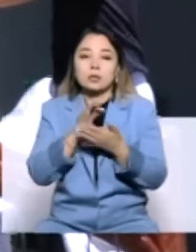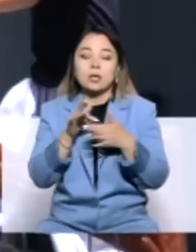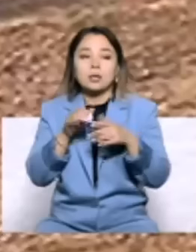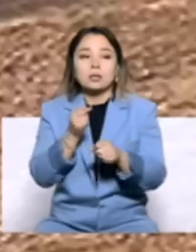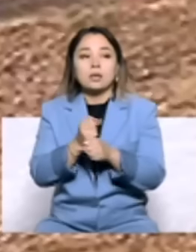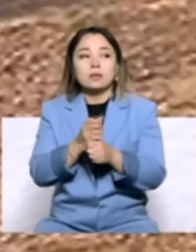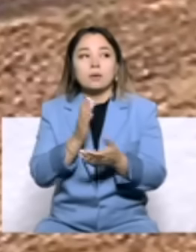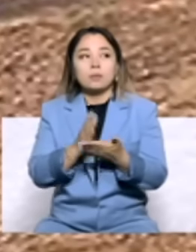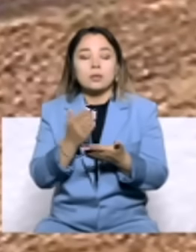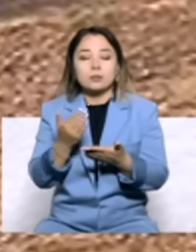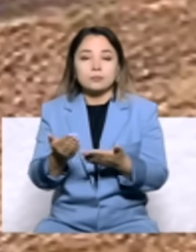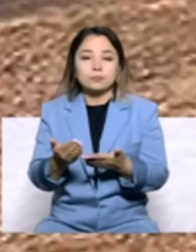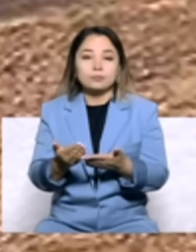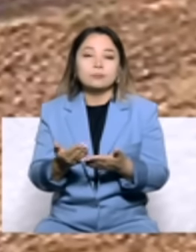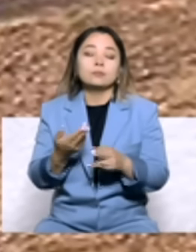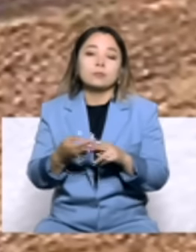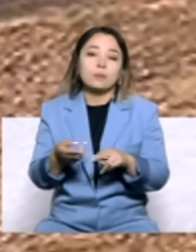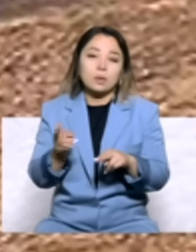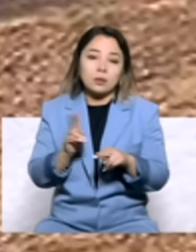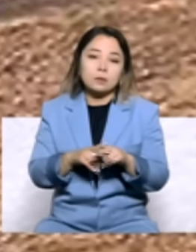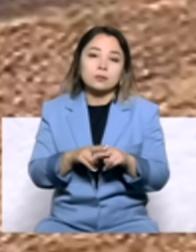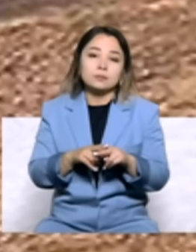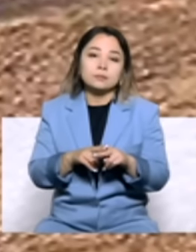тірлік. Дегенмен